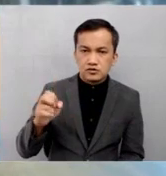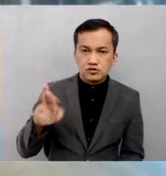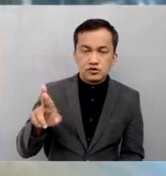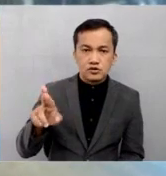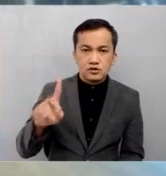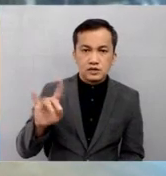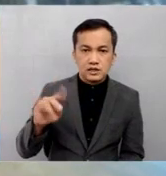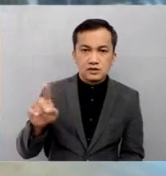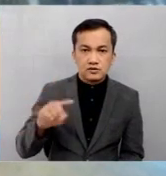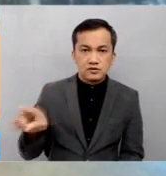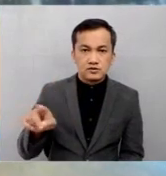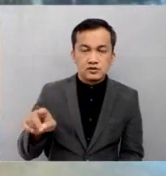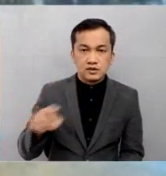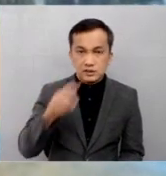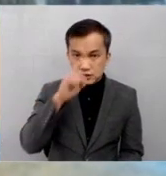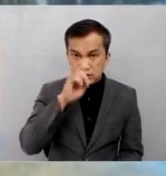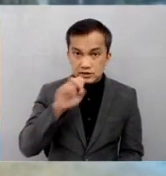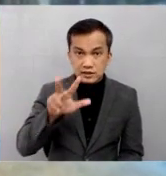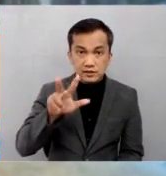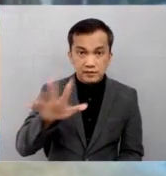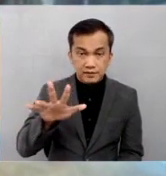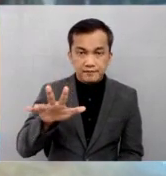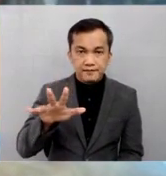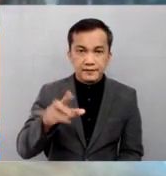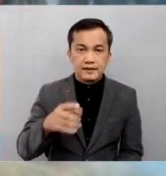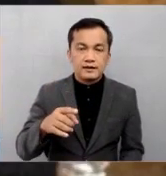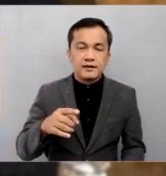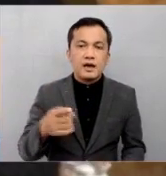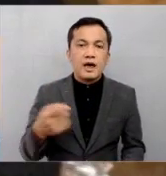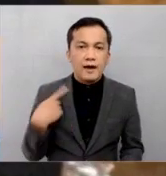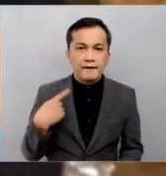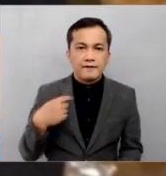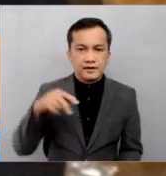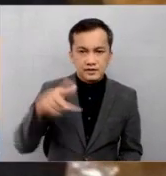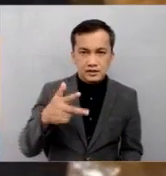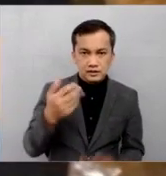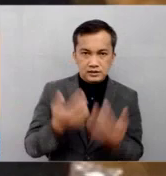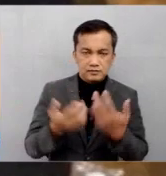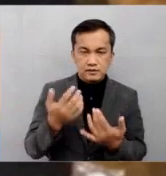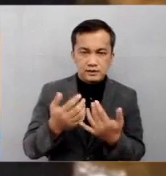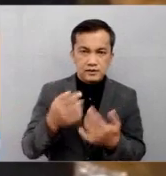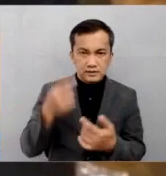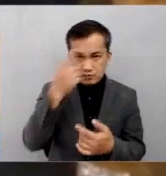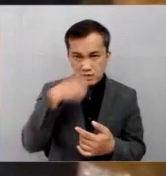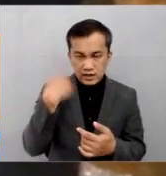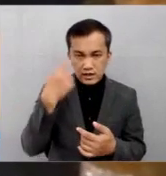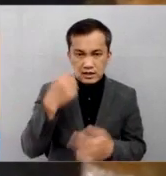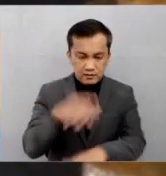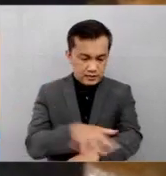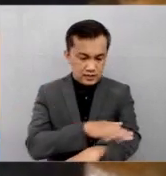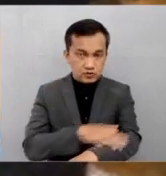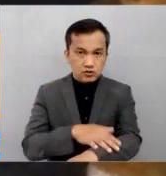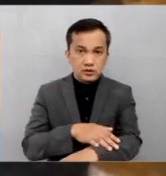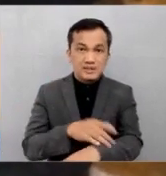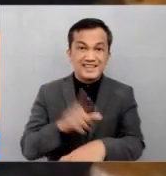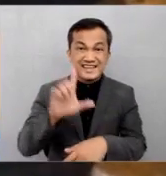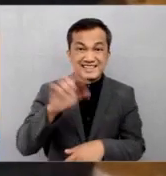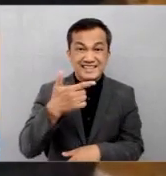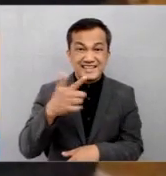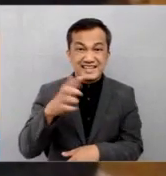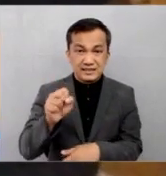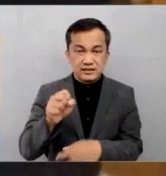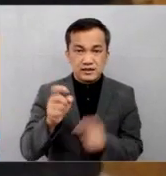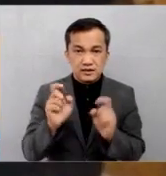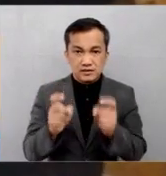35 anyos, ang nagtamo ng third-degree burn sa mukha, braso at binti. Agad siyang dinala sa St. Luke's Medical